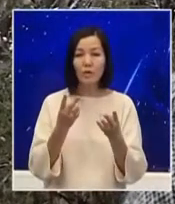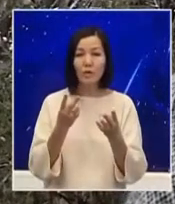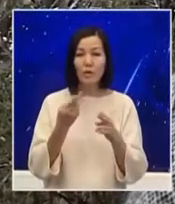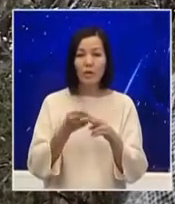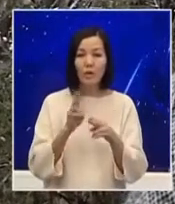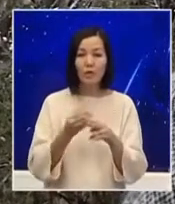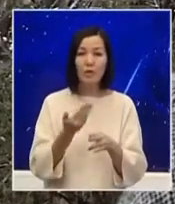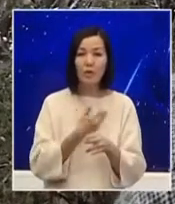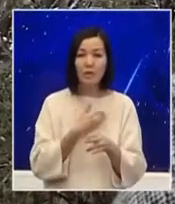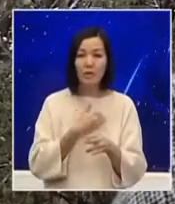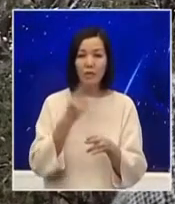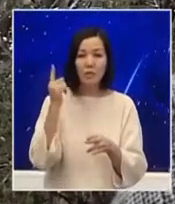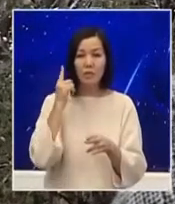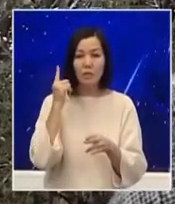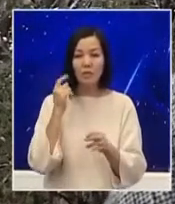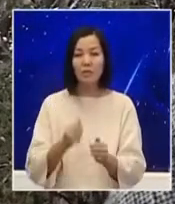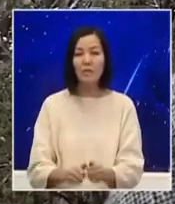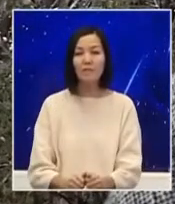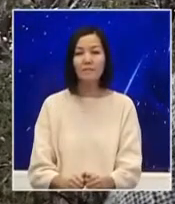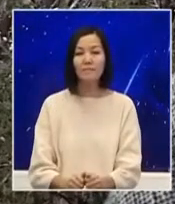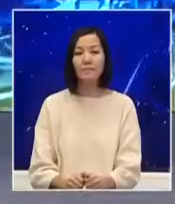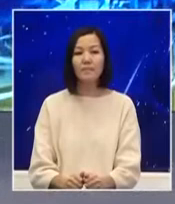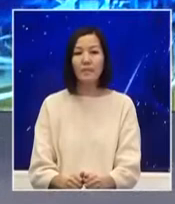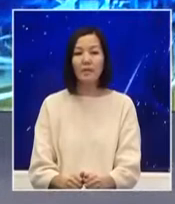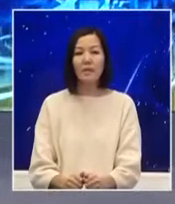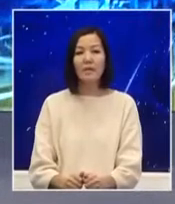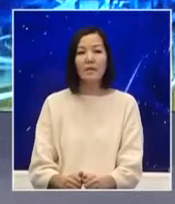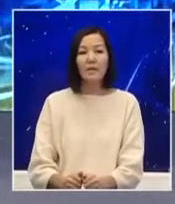человек хотел бы услышать именно в этот момент.